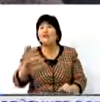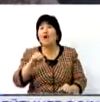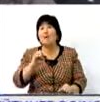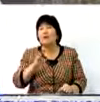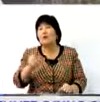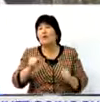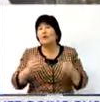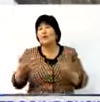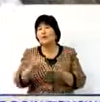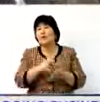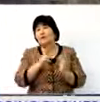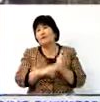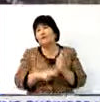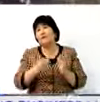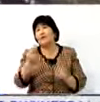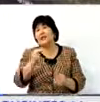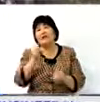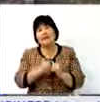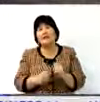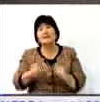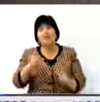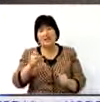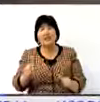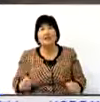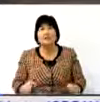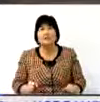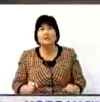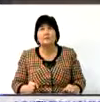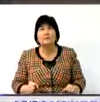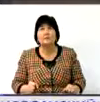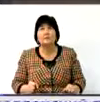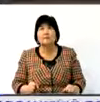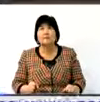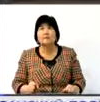Его бригада собрала по 80 центнеров с каждого гектара.